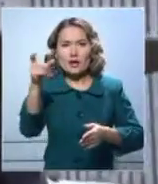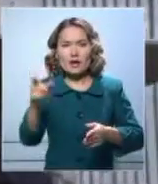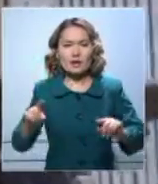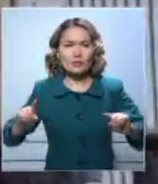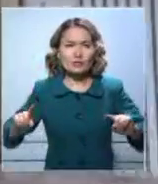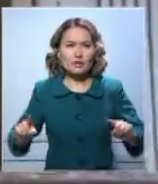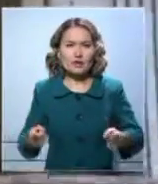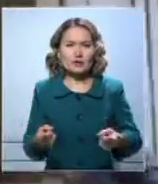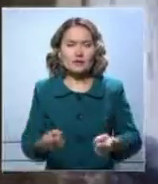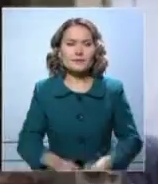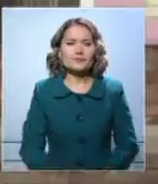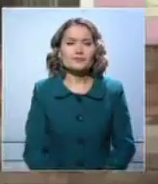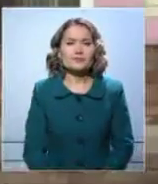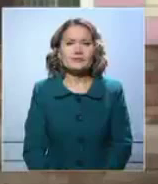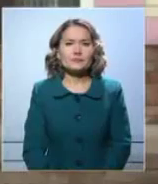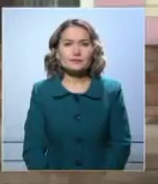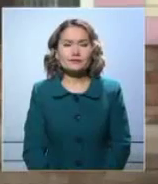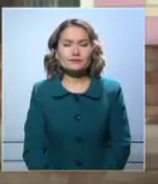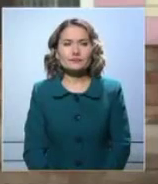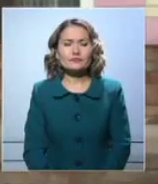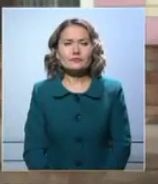құрықталған.